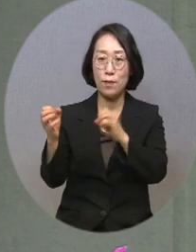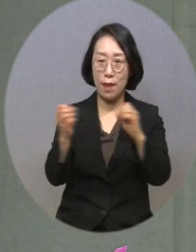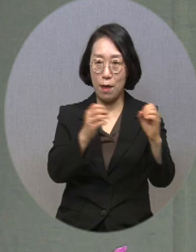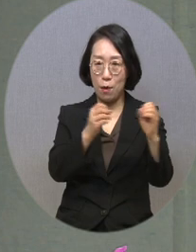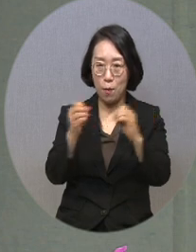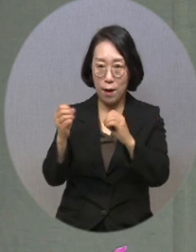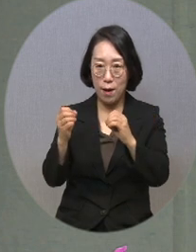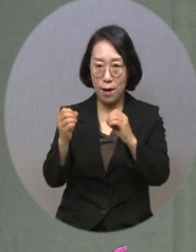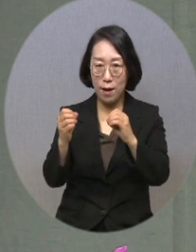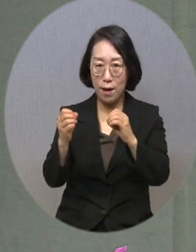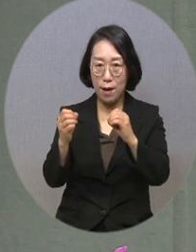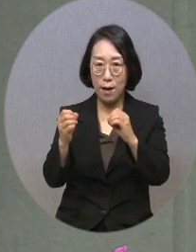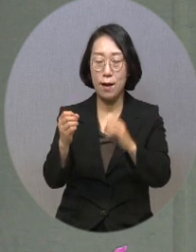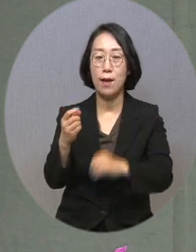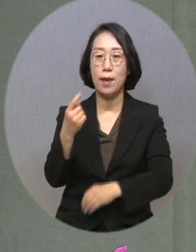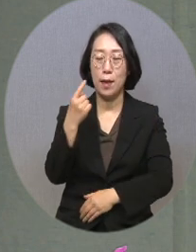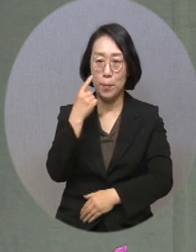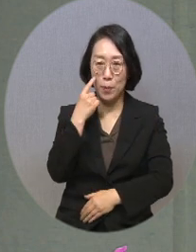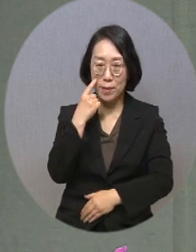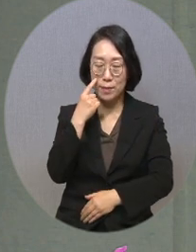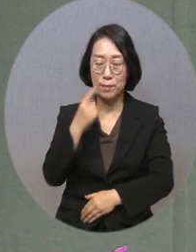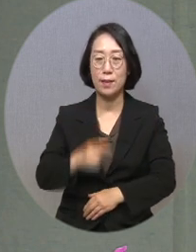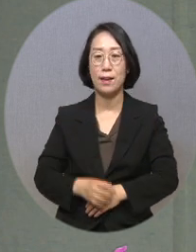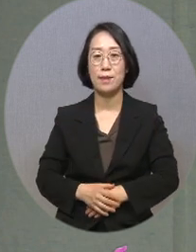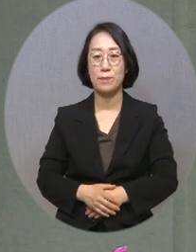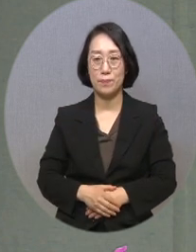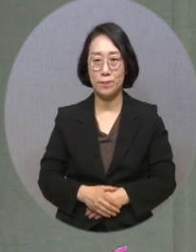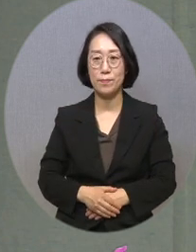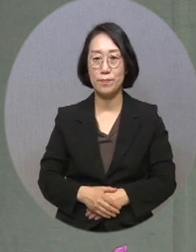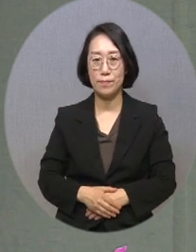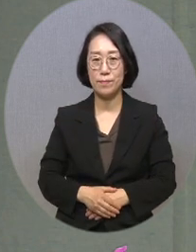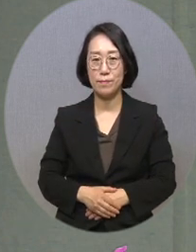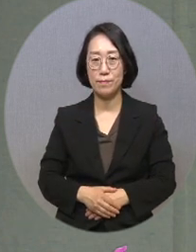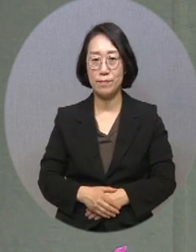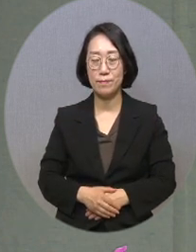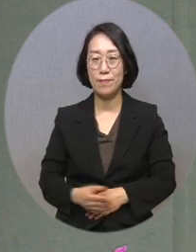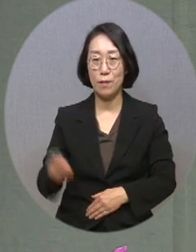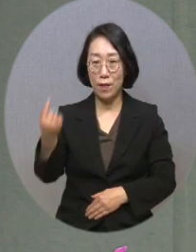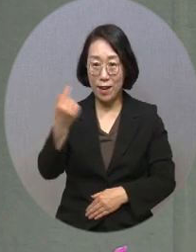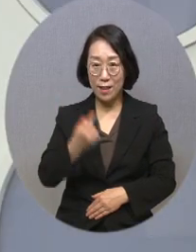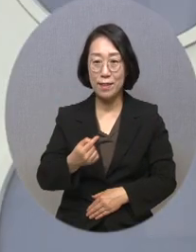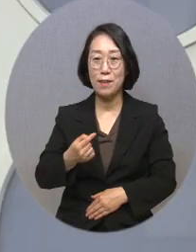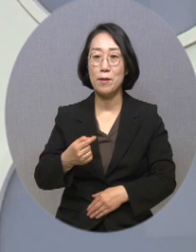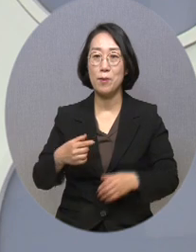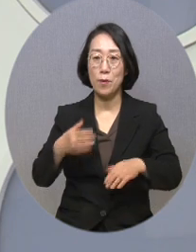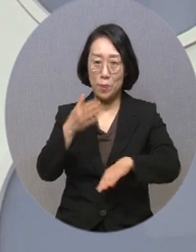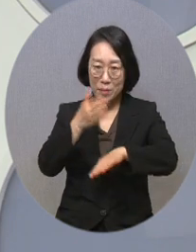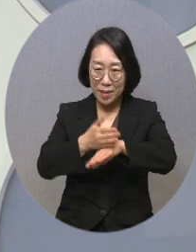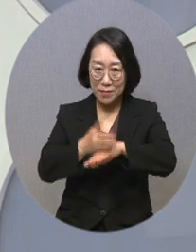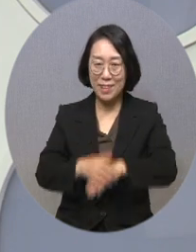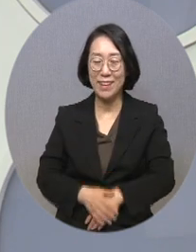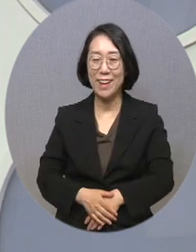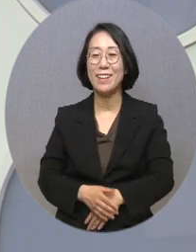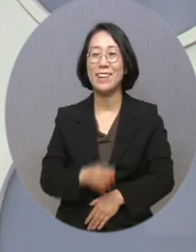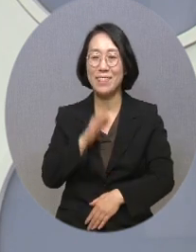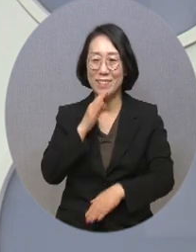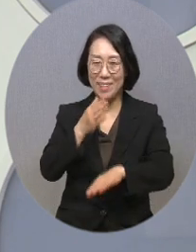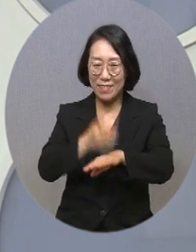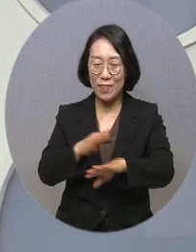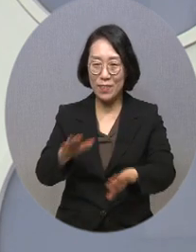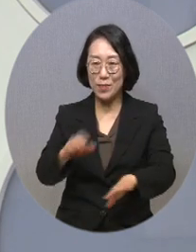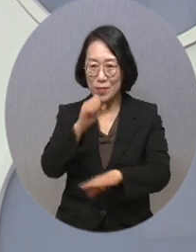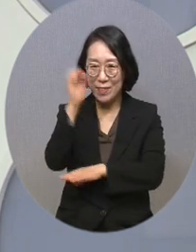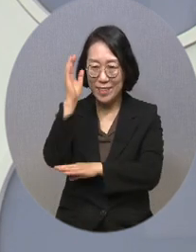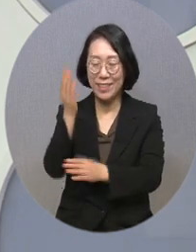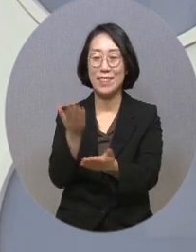가지 얘기를 나누도록 하겠습니다. 나와주셔서 고맙습니다. 아, 네, 감사합니다. 오늘 좋은 얘기